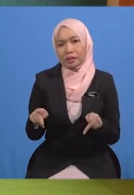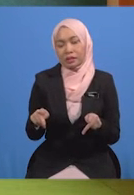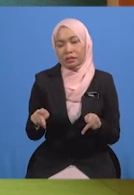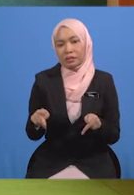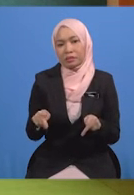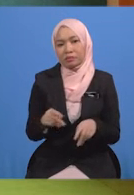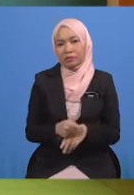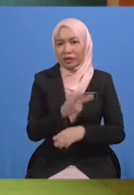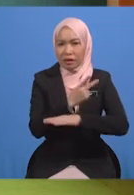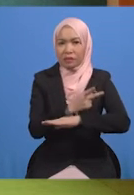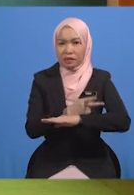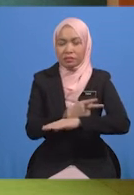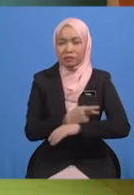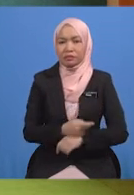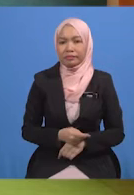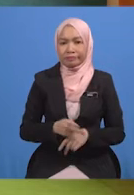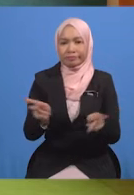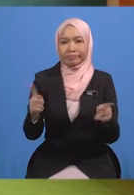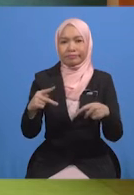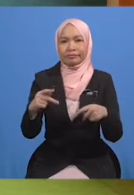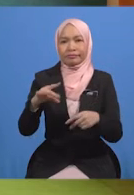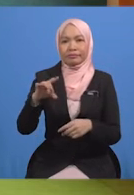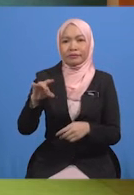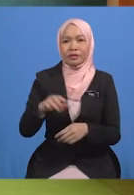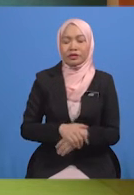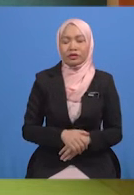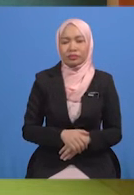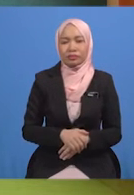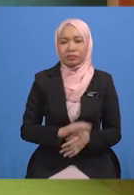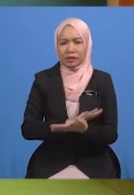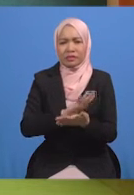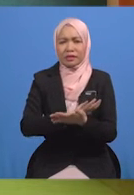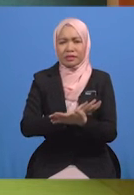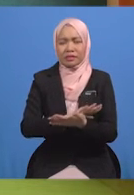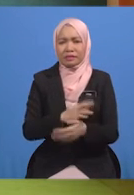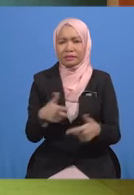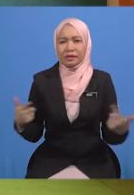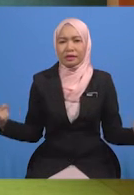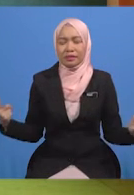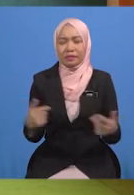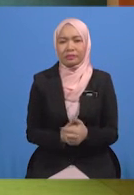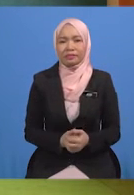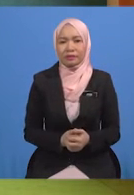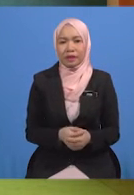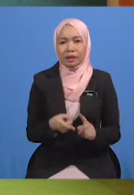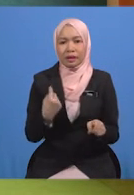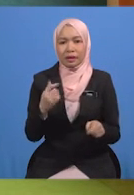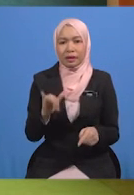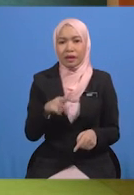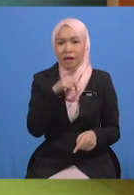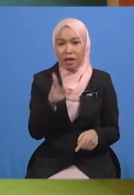kaca, kotak tisu dan lain-lain daripada yang